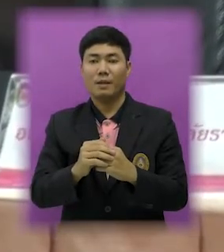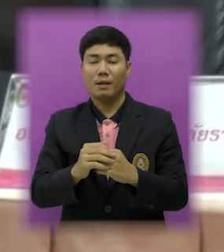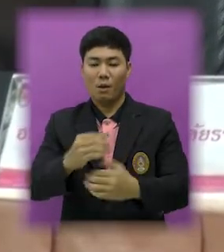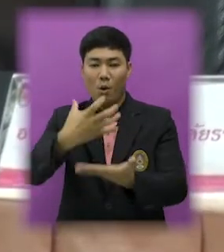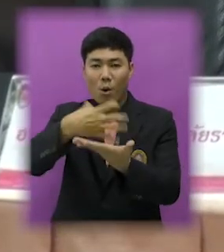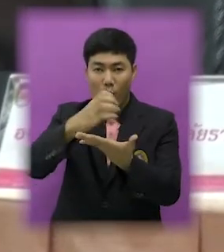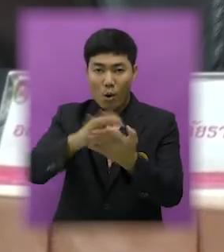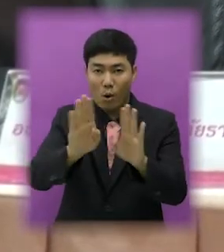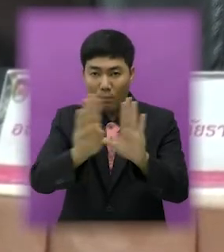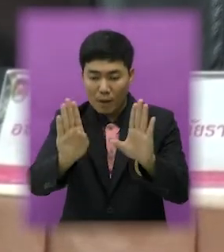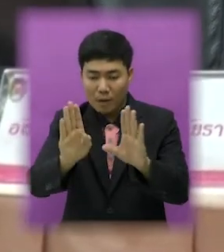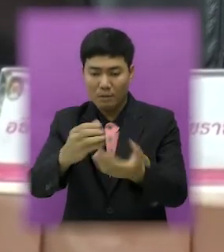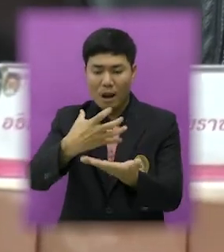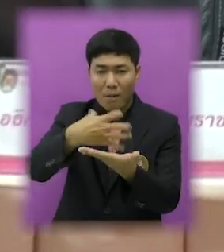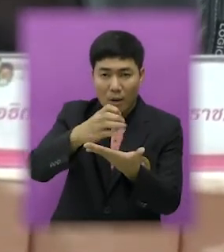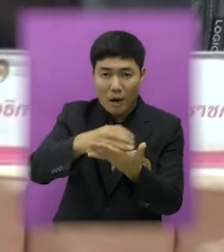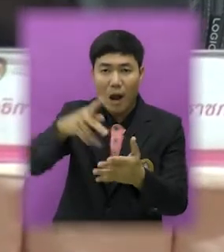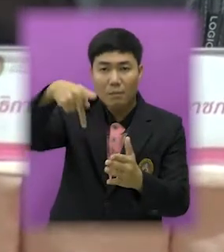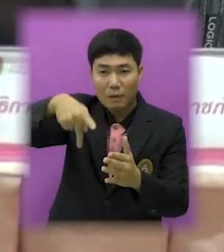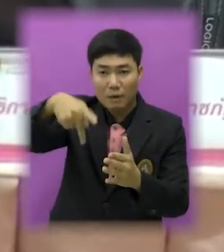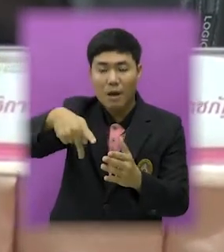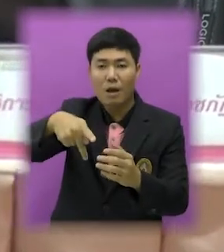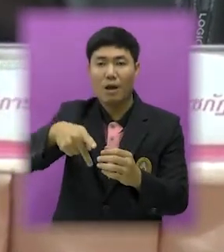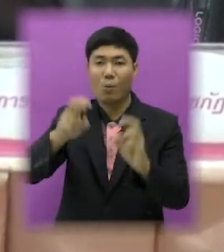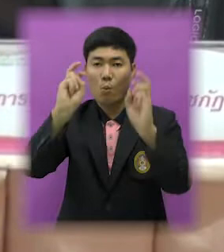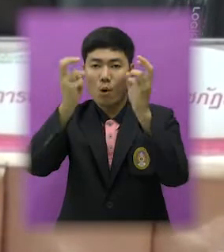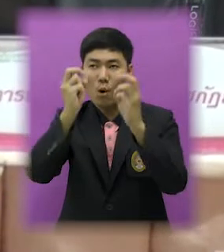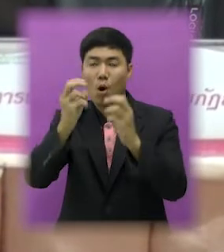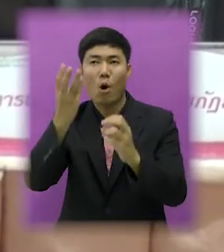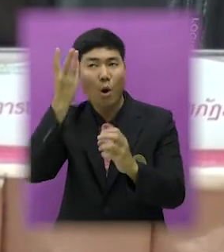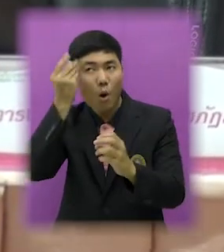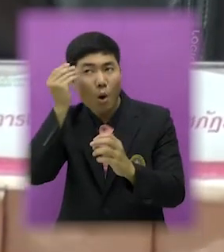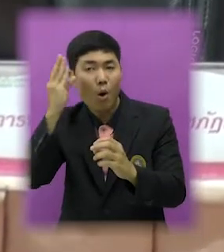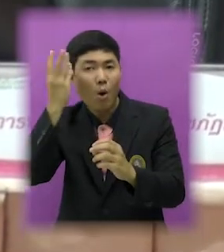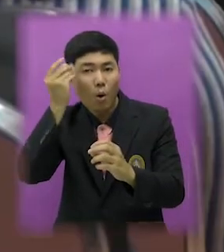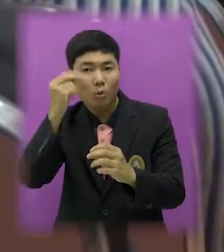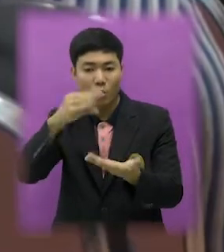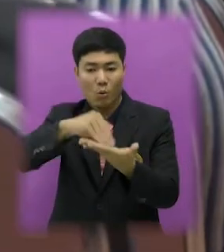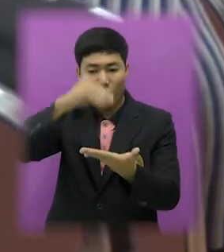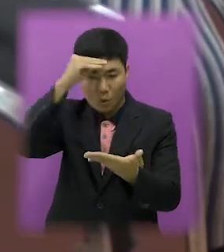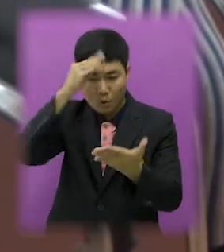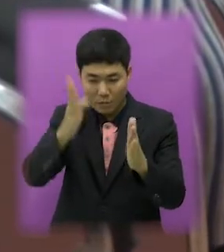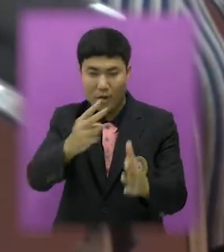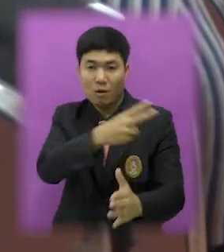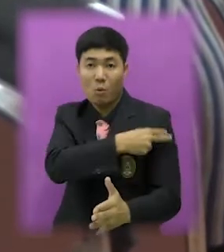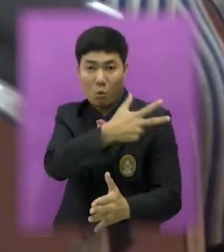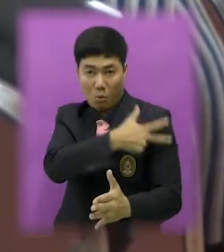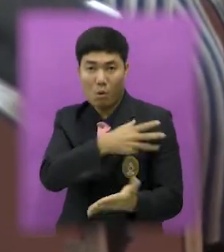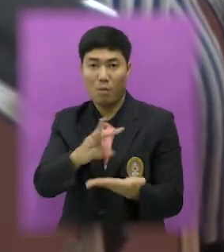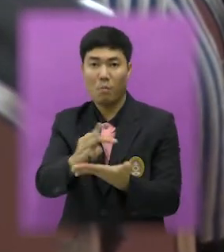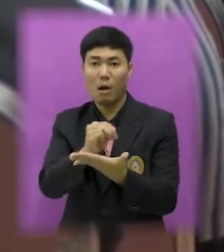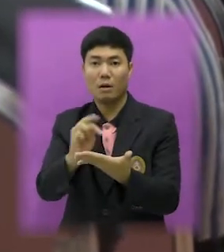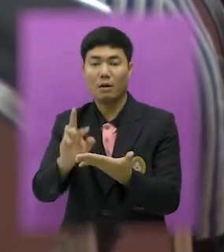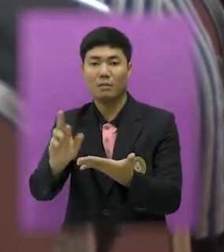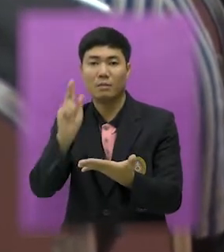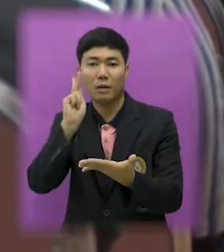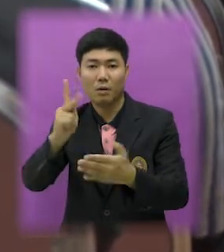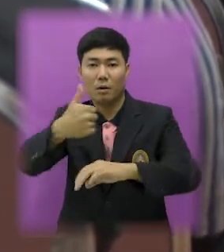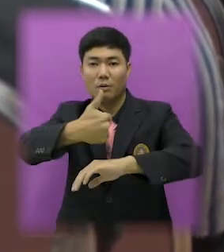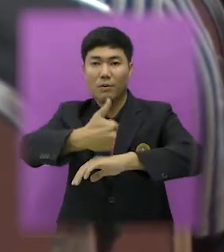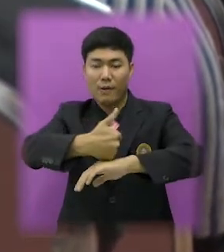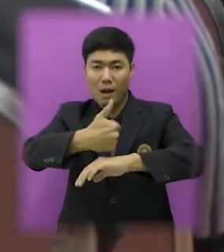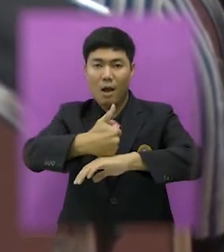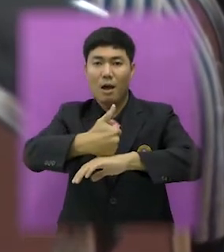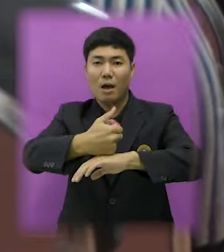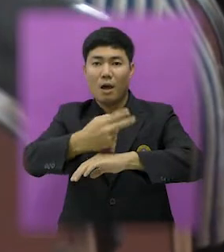กลนครกล่าวเปิดพร้อมกับบรรยายพิเศษเรื่องวิสัยทัศน์บัณฑิตศึกษามหาวิทยาลัยราชภัฏสกลนครและ